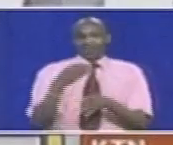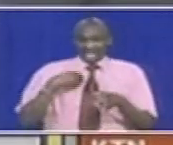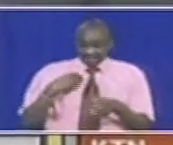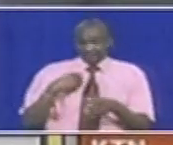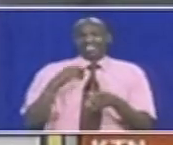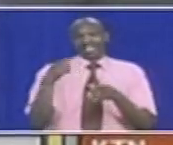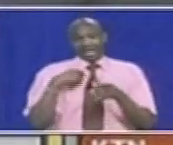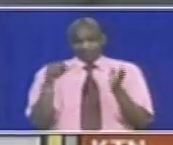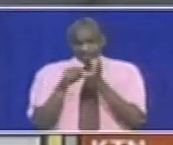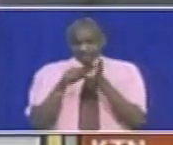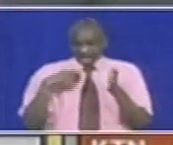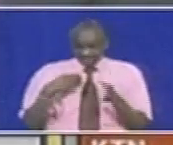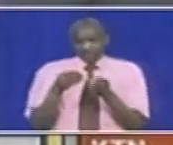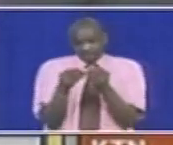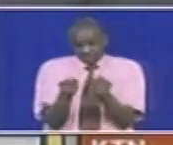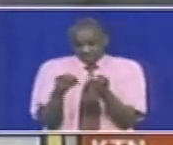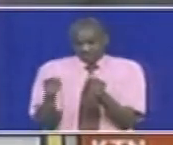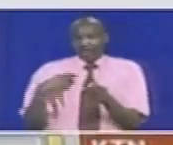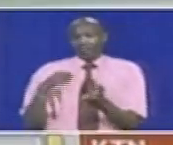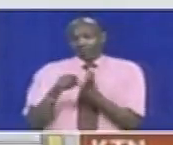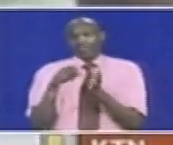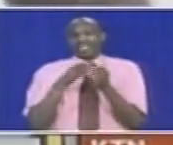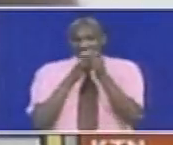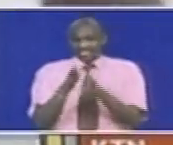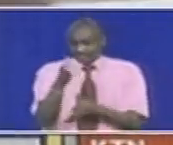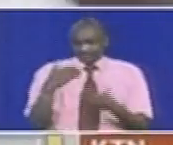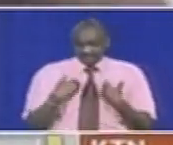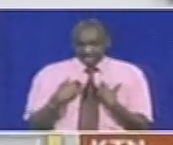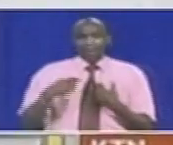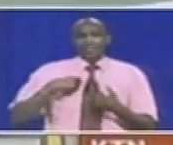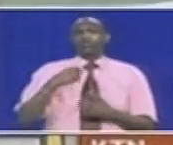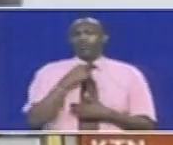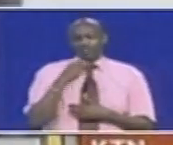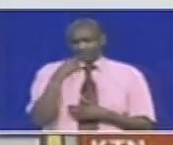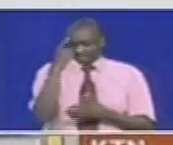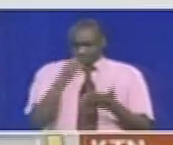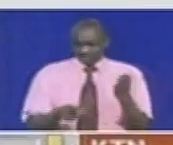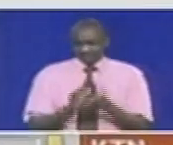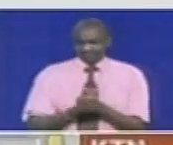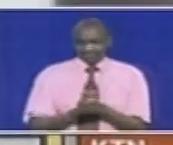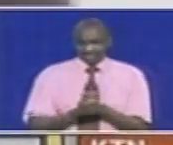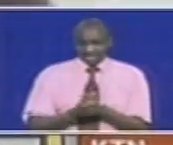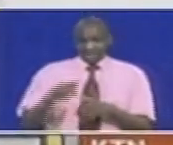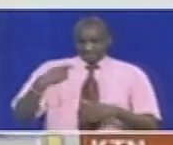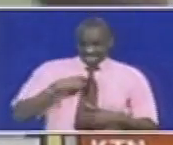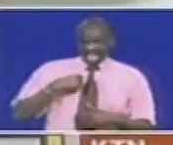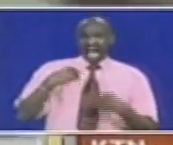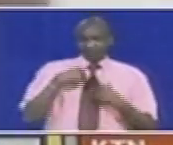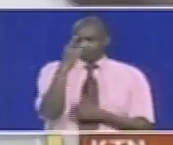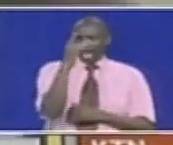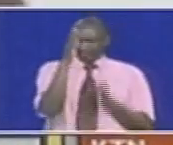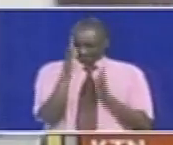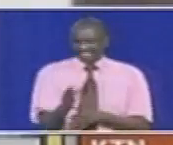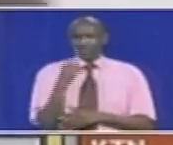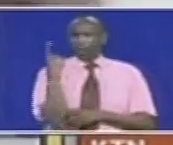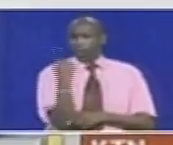na nyufa zinazohitaji kuzibwa kulingana na viongozi. Nataka kutambua hapa ya kuwa niko na mtu mmoja peke